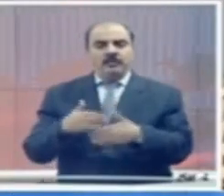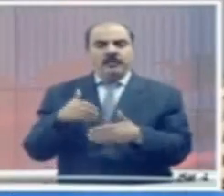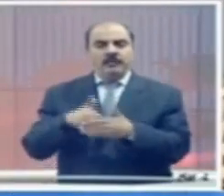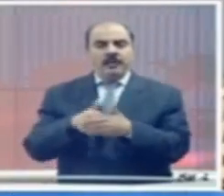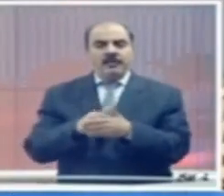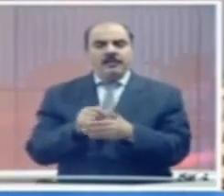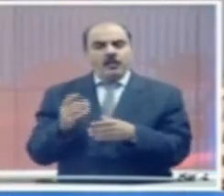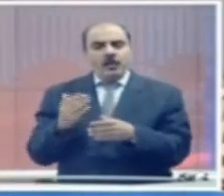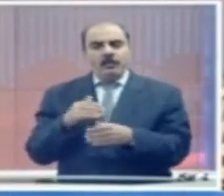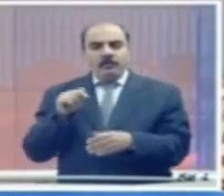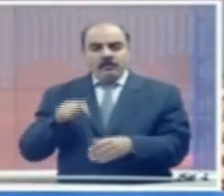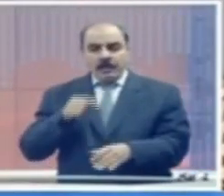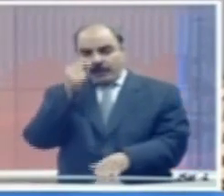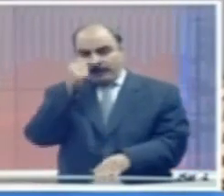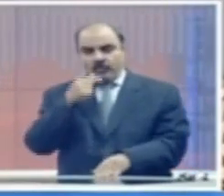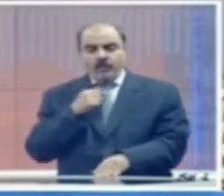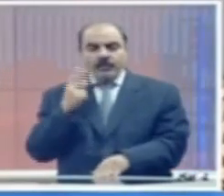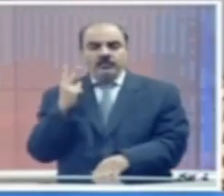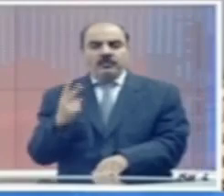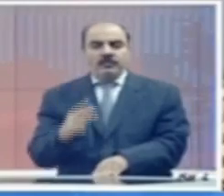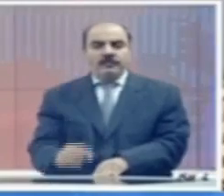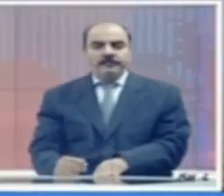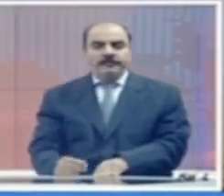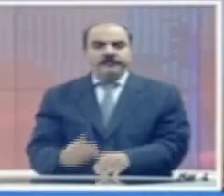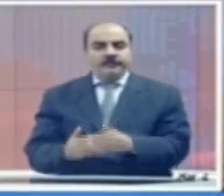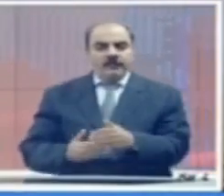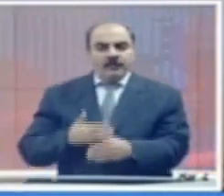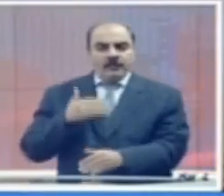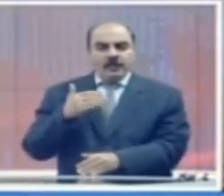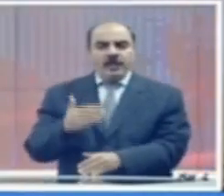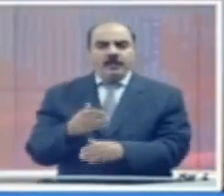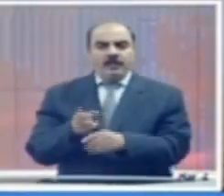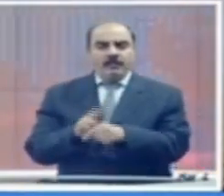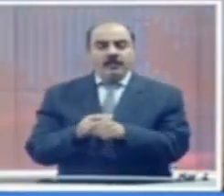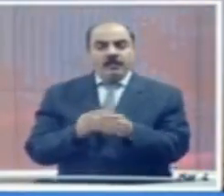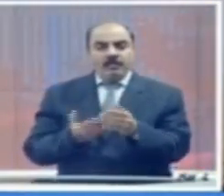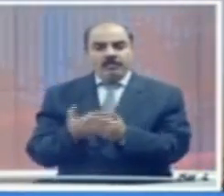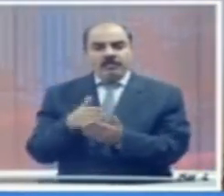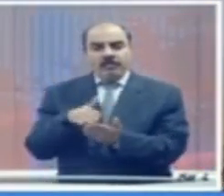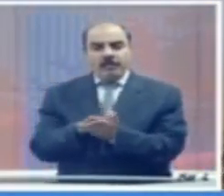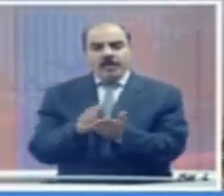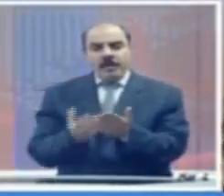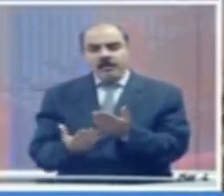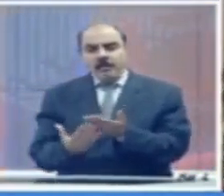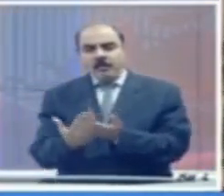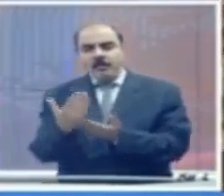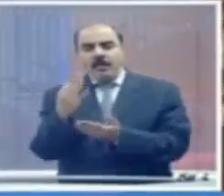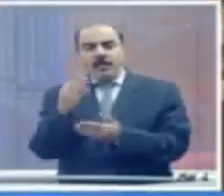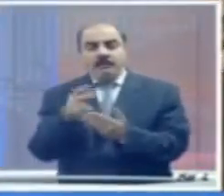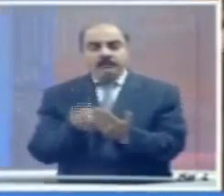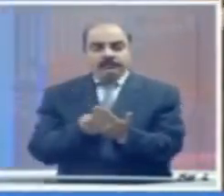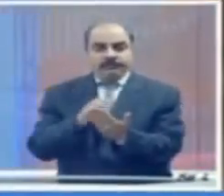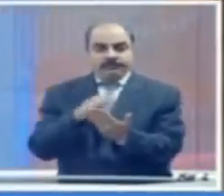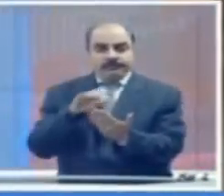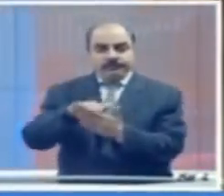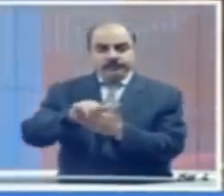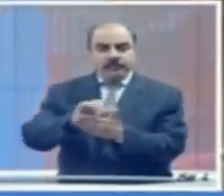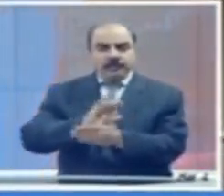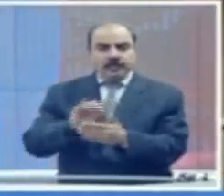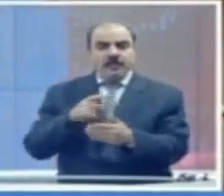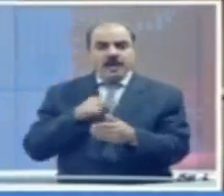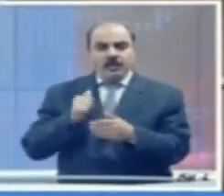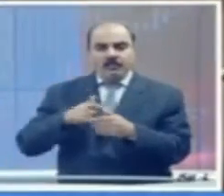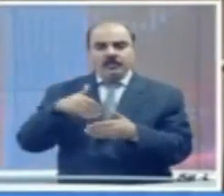للهيئة الوطنية للانتخابات يومي غد الخميس وبعد غد الجمعة لطبع وملء بطاقة الاقتراع